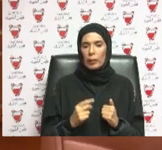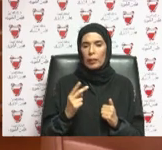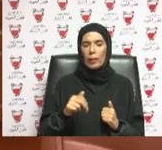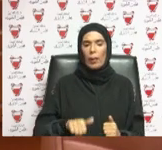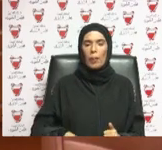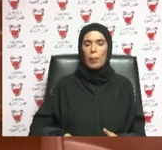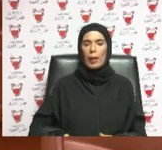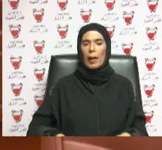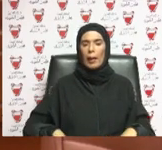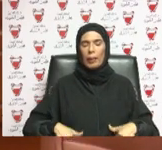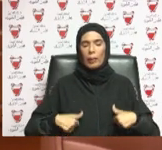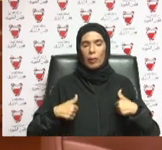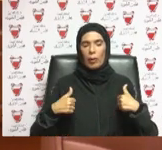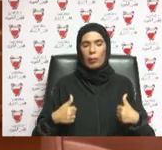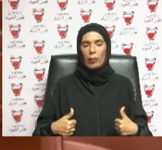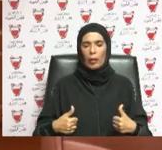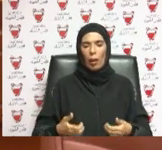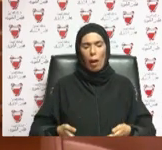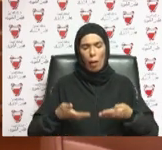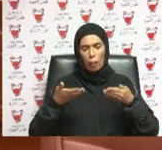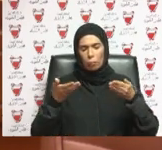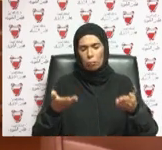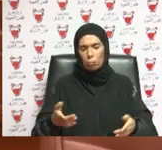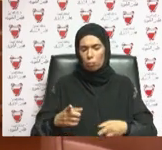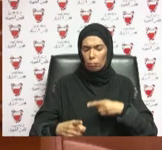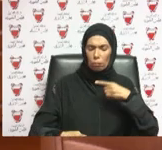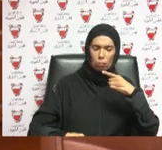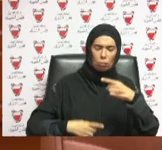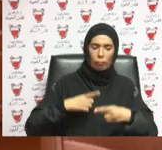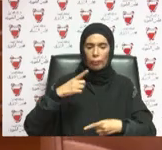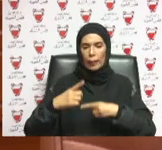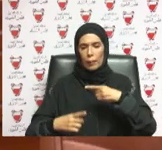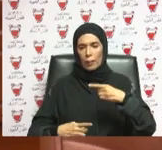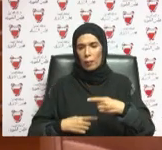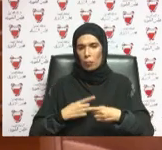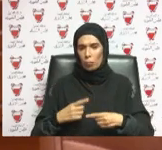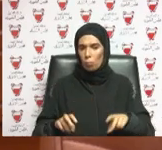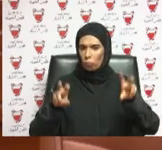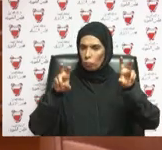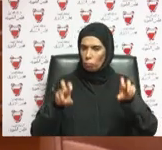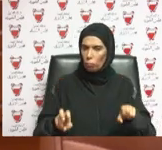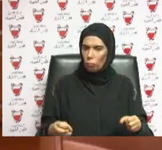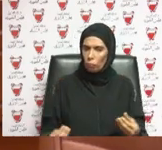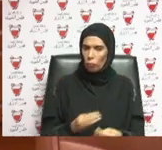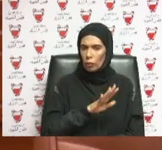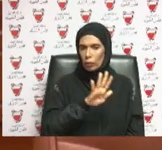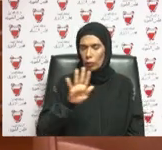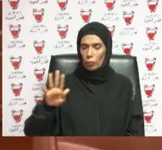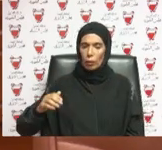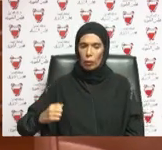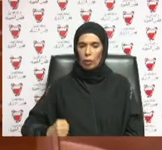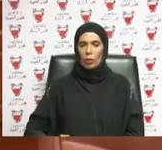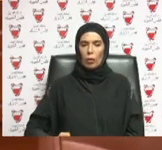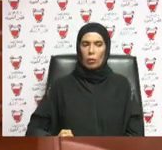حياته تتقاطر صور العطاء الواحدة تلو الأخرى دون توقف لأبناء شعبه ووطنه.